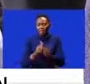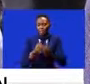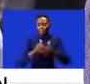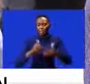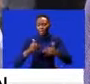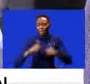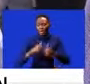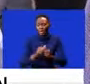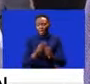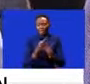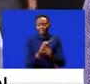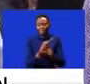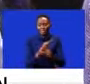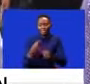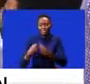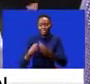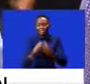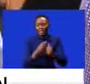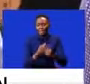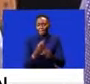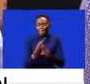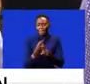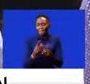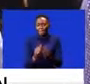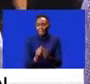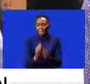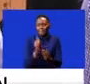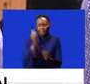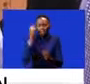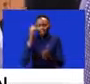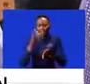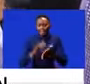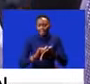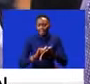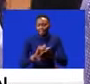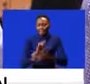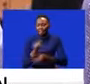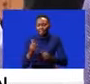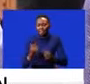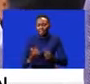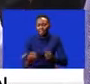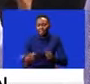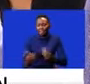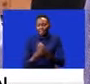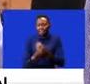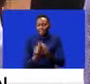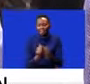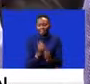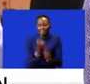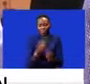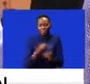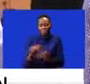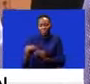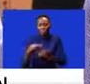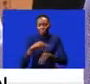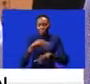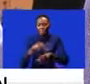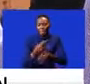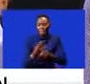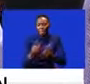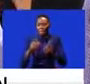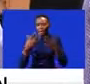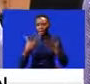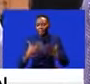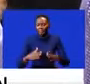tindo nwaparo ni nyasi ni okudhi timre ni dhi bedo April Fool's Day to jok mane gi doubts oneno ni adier kawuono en